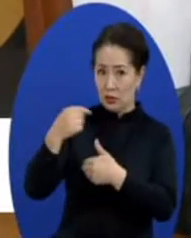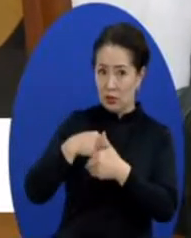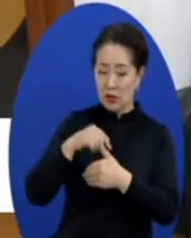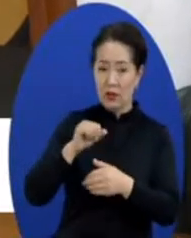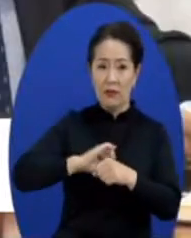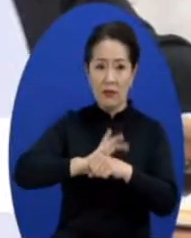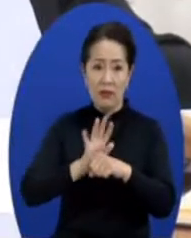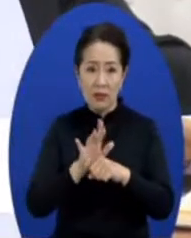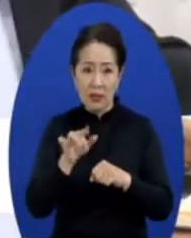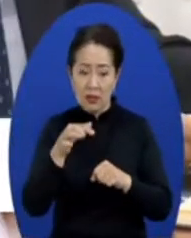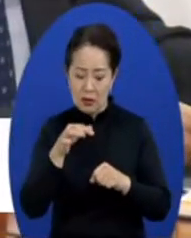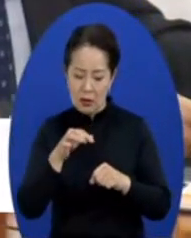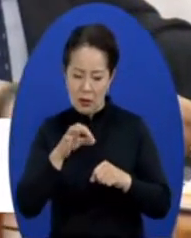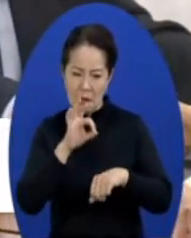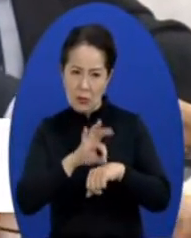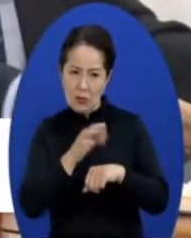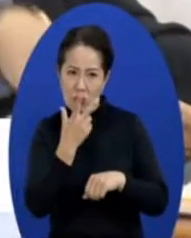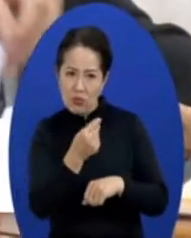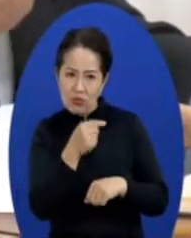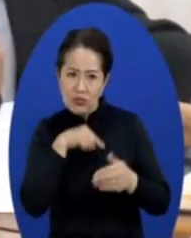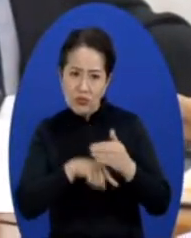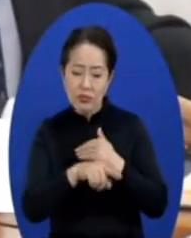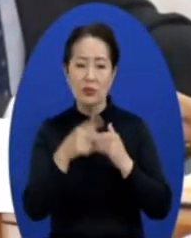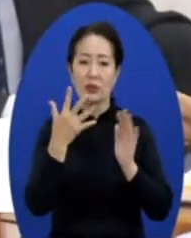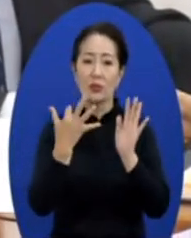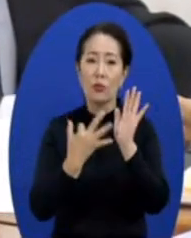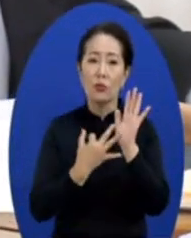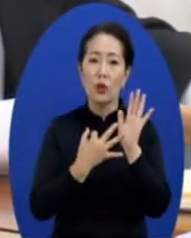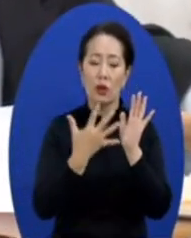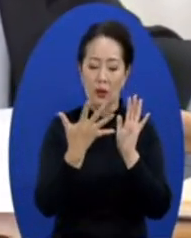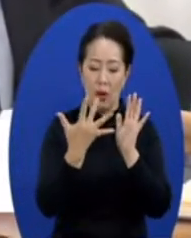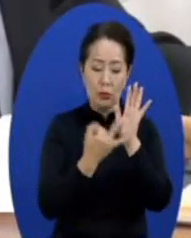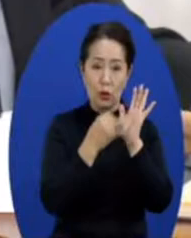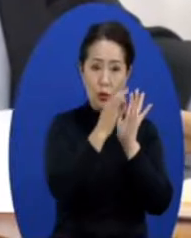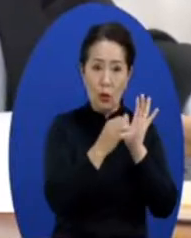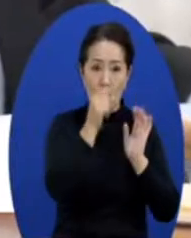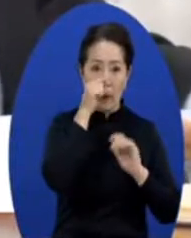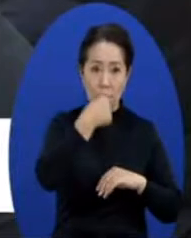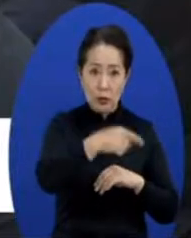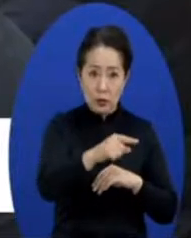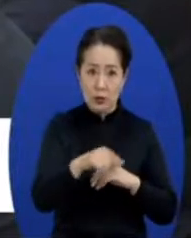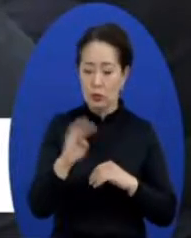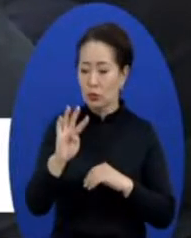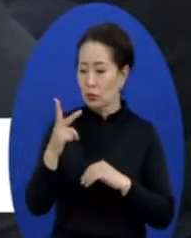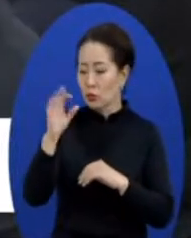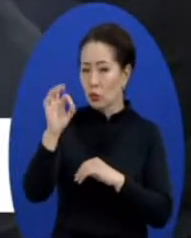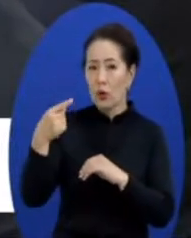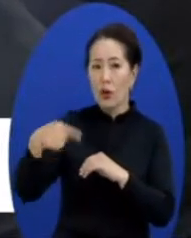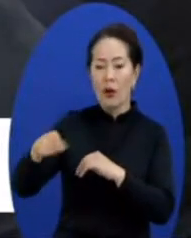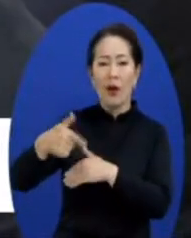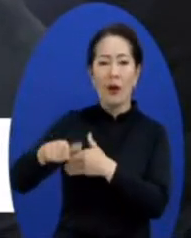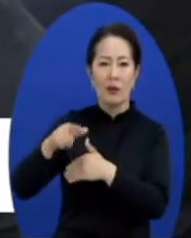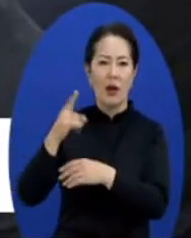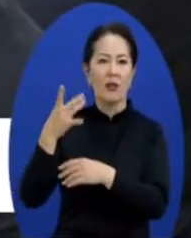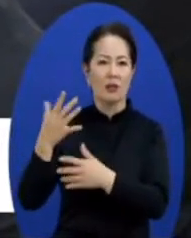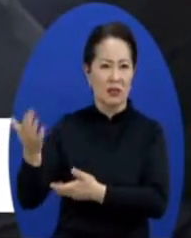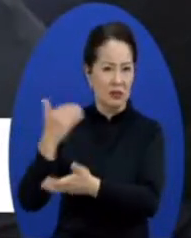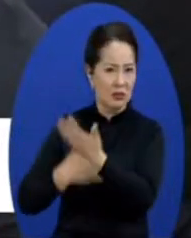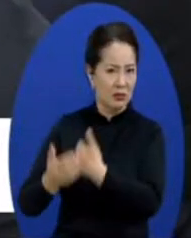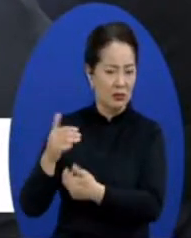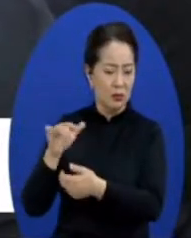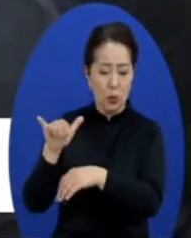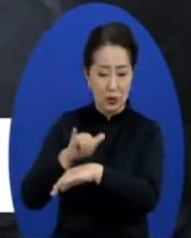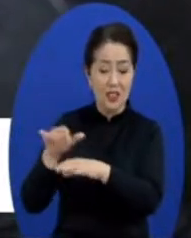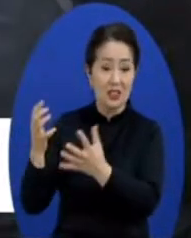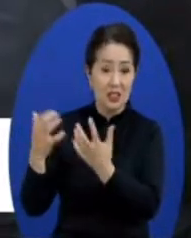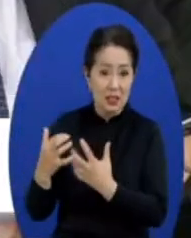эрэхтэй вирусны халдвартай батлагдсан иргэдийн 57% нь Орос, Японы улсаас, 43% нь бусад 15 улсаас иржээ. Манай улс